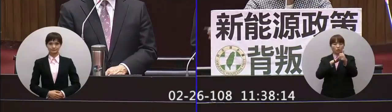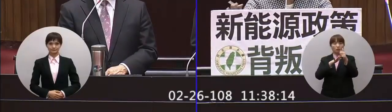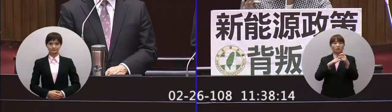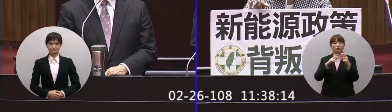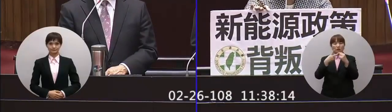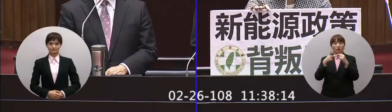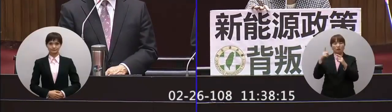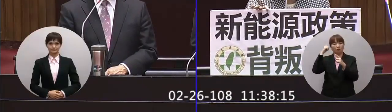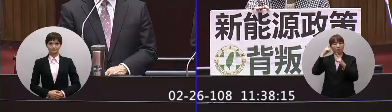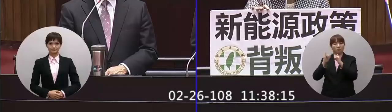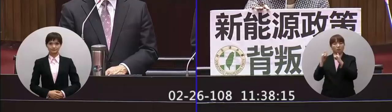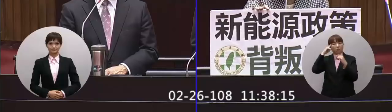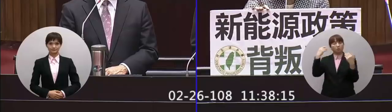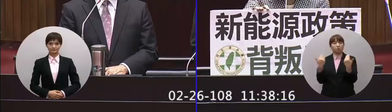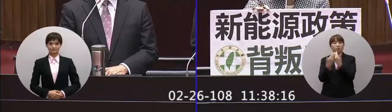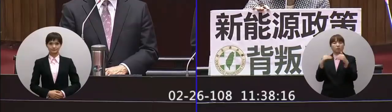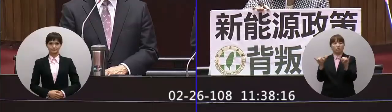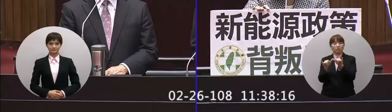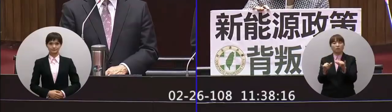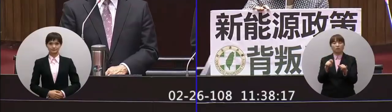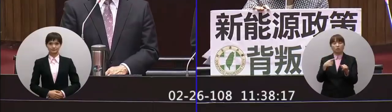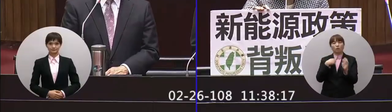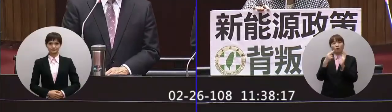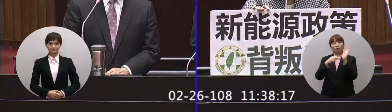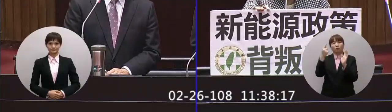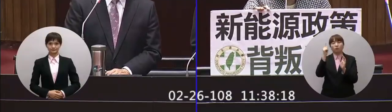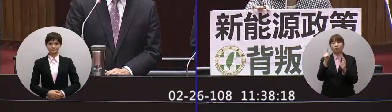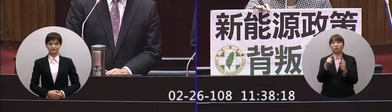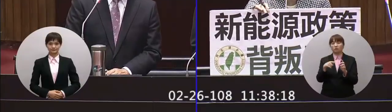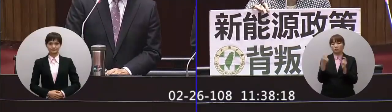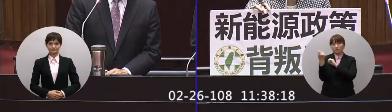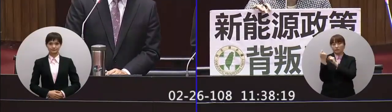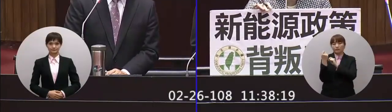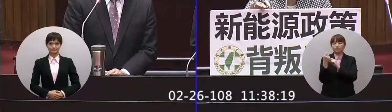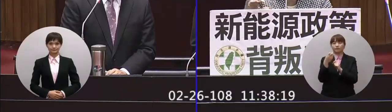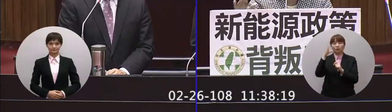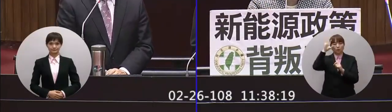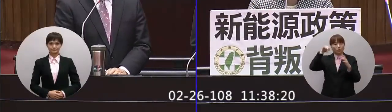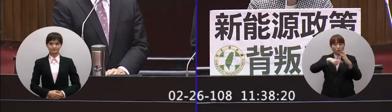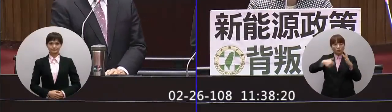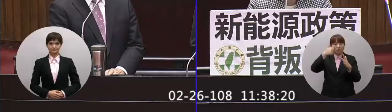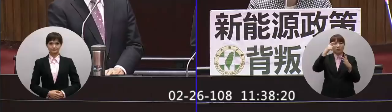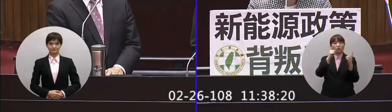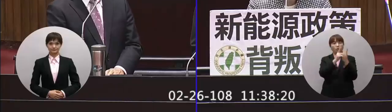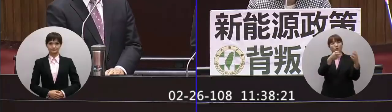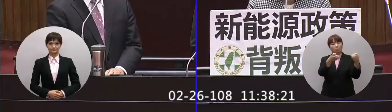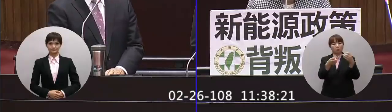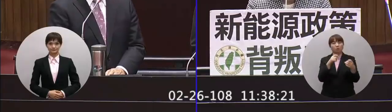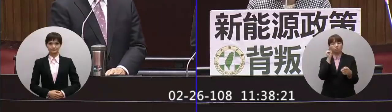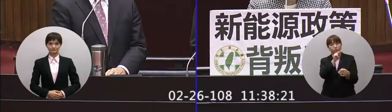跟民意再来作对，为什么我会这样子讲？因为从最近的苏院长你们的谈话里